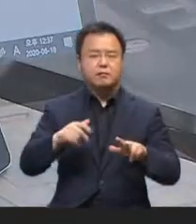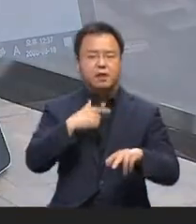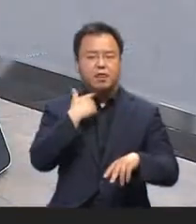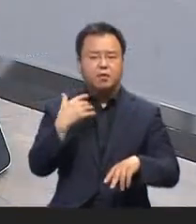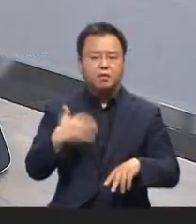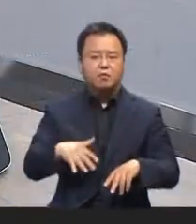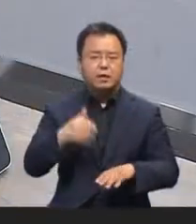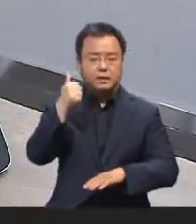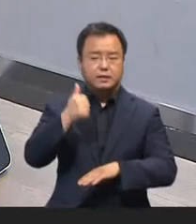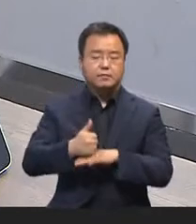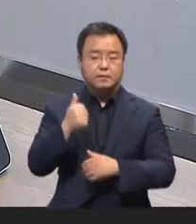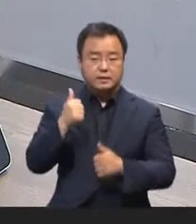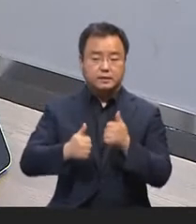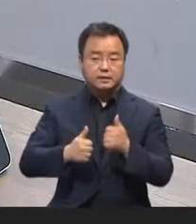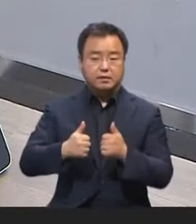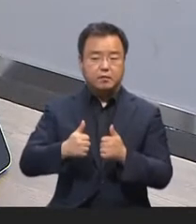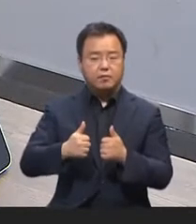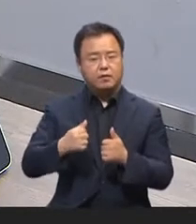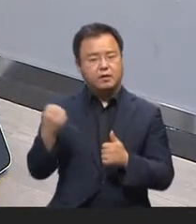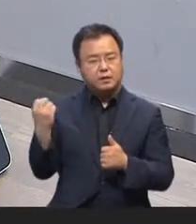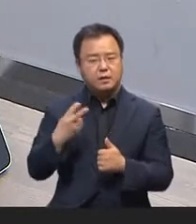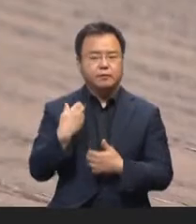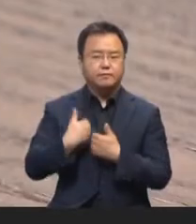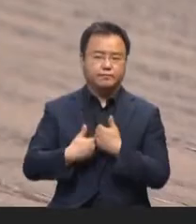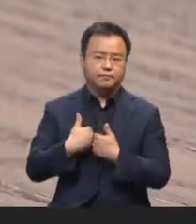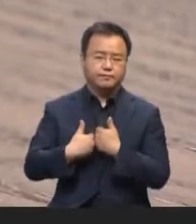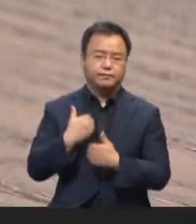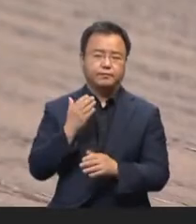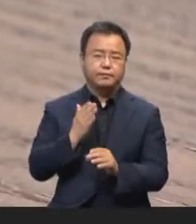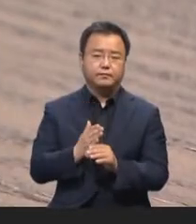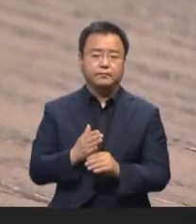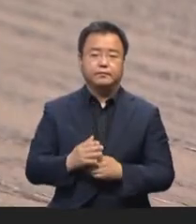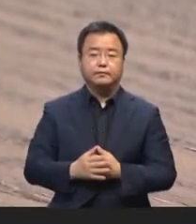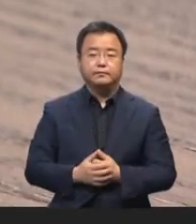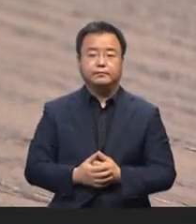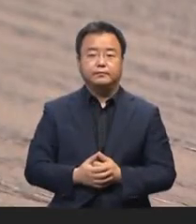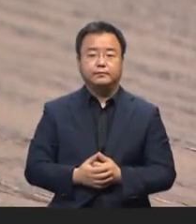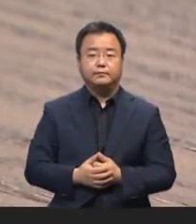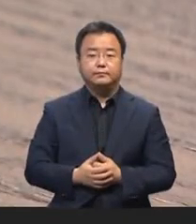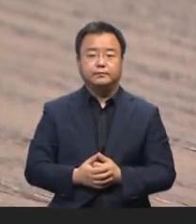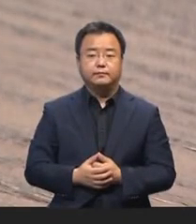못한 기말고사로 또 한 번 홍역을 치르고 있습니다. EBS 뉴스 서진석입니다.